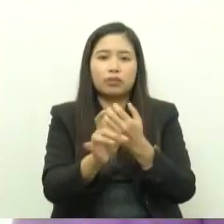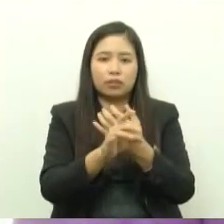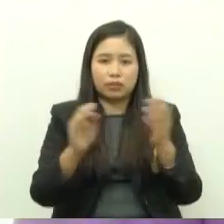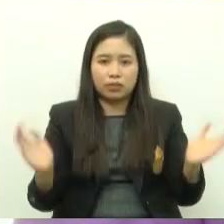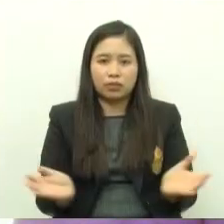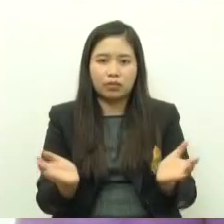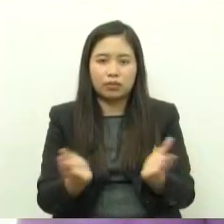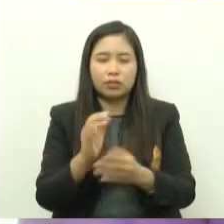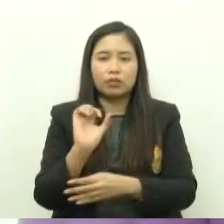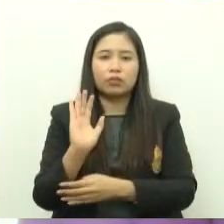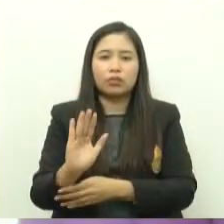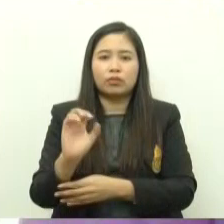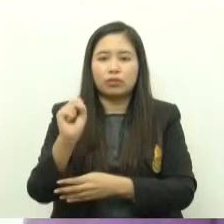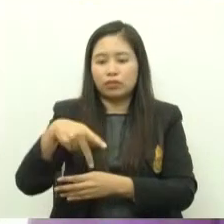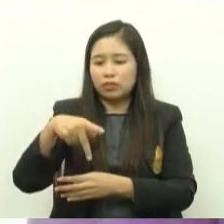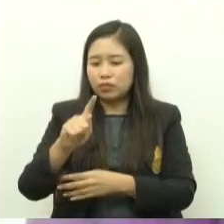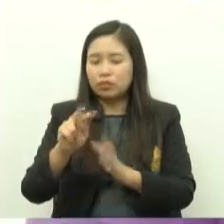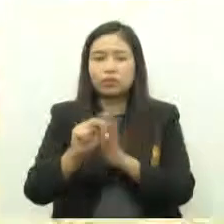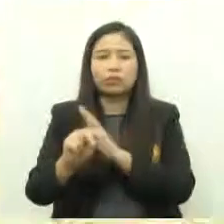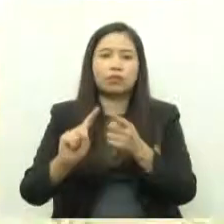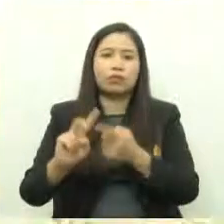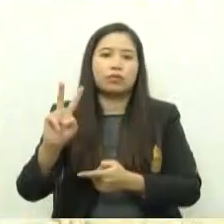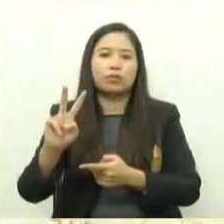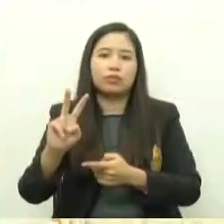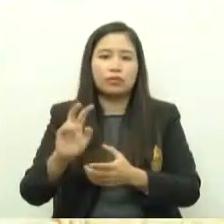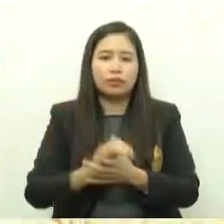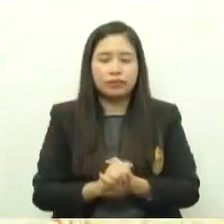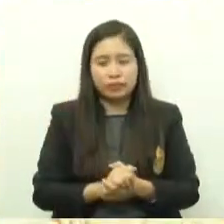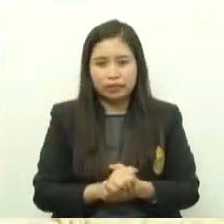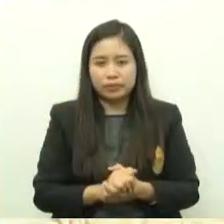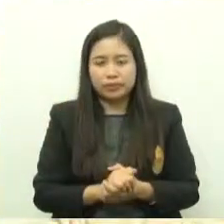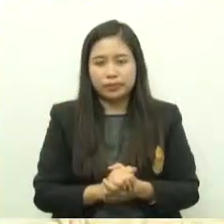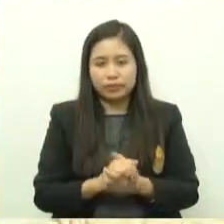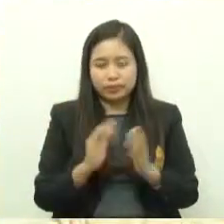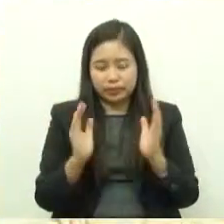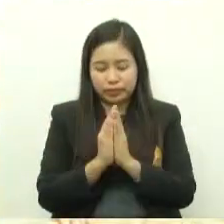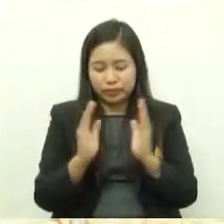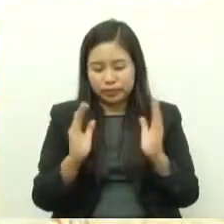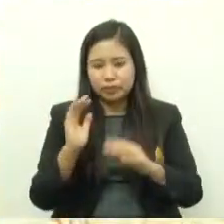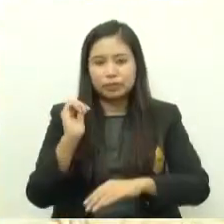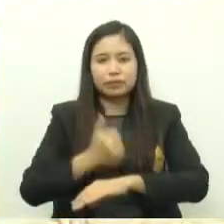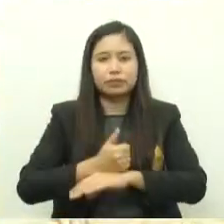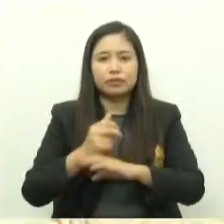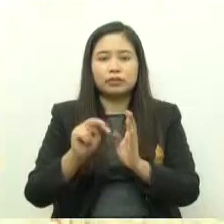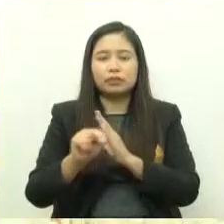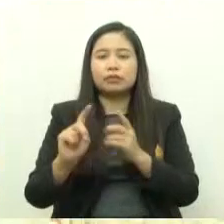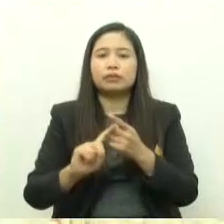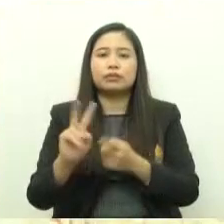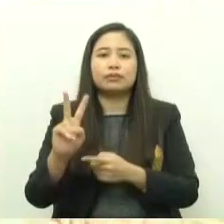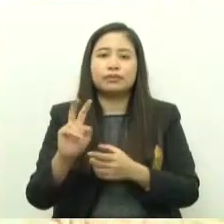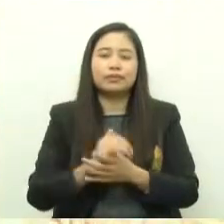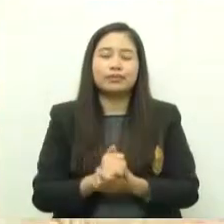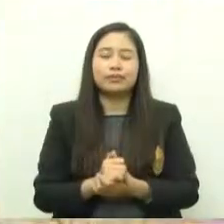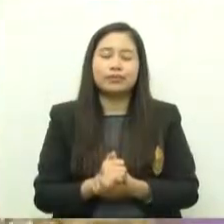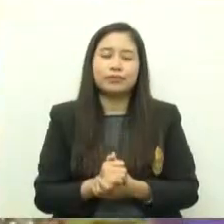สพปน่านเขต 2ให้ก้าวล้ำคุณภาพค่ะครับขอขอบพระคุณท่านผอสพปน่านเขต 2เป็นอย่างสูงนะครับอ่า